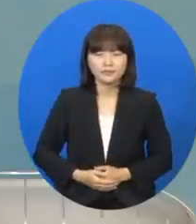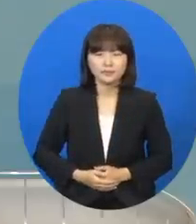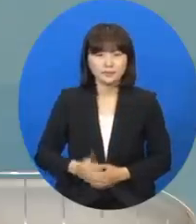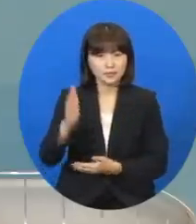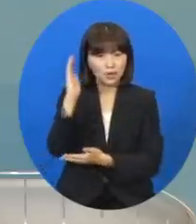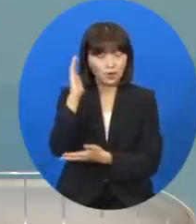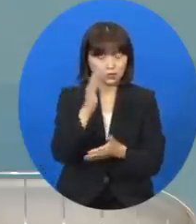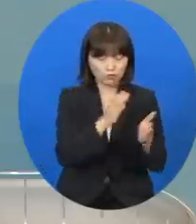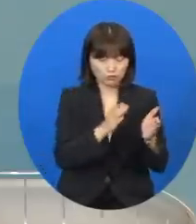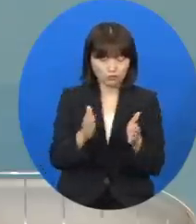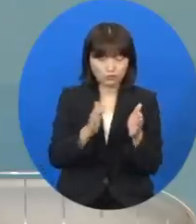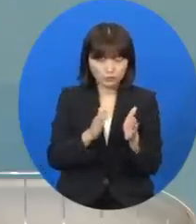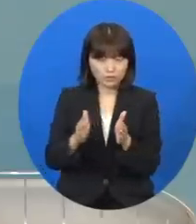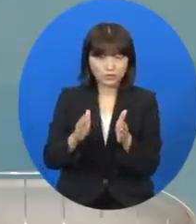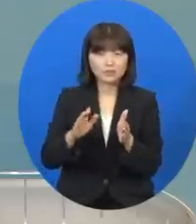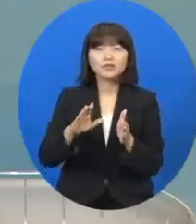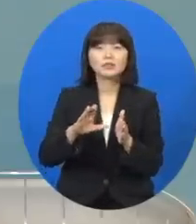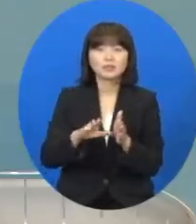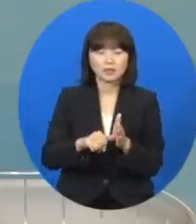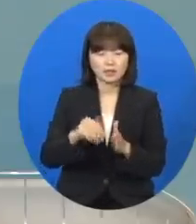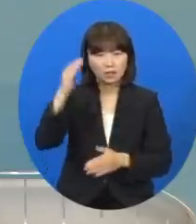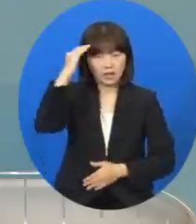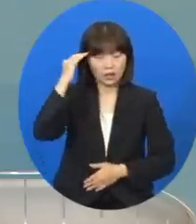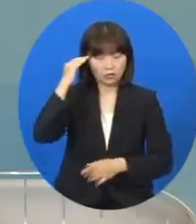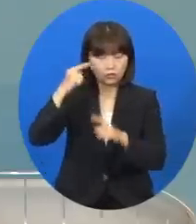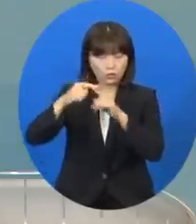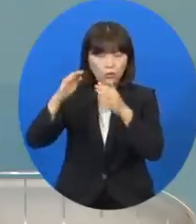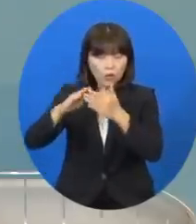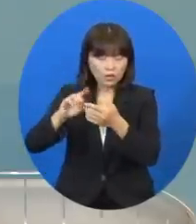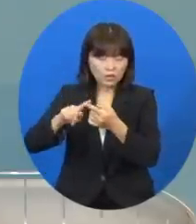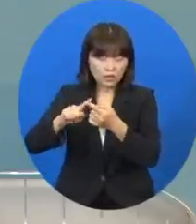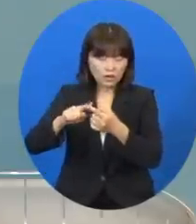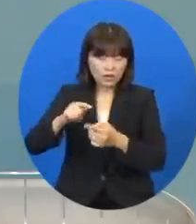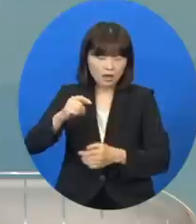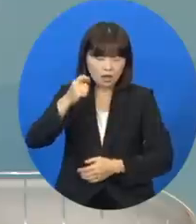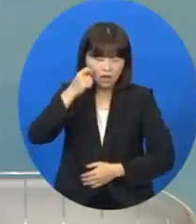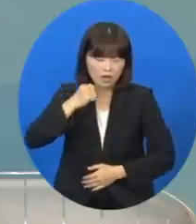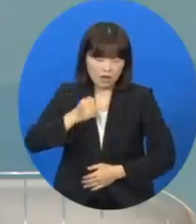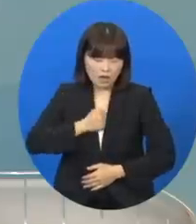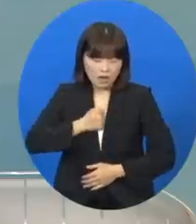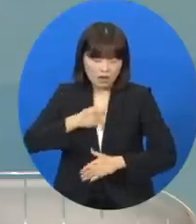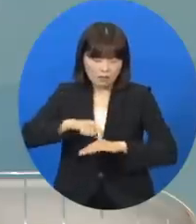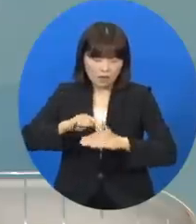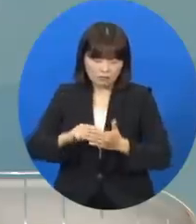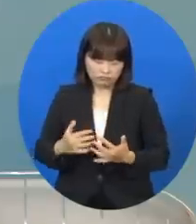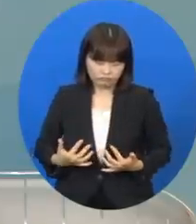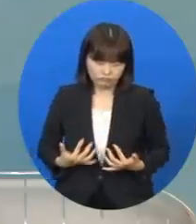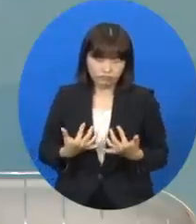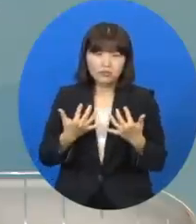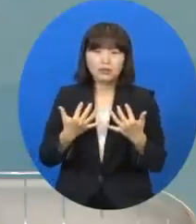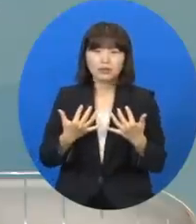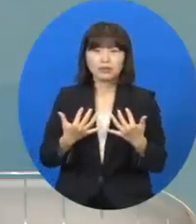설교를 준비하면서 한국교회에 대한 정말 애통한 마음이 일어나는 거예요.